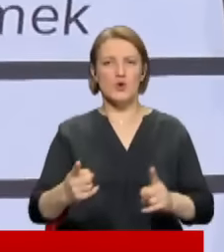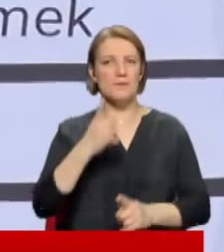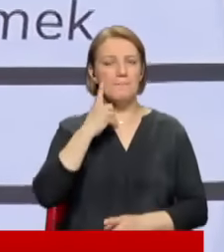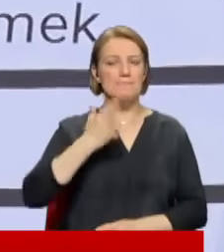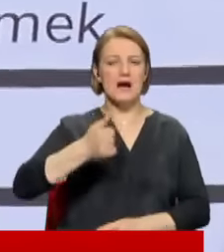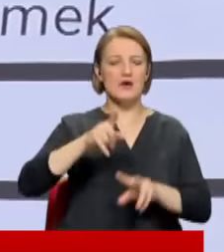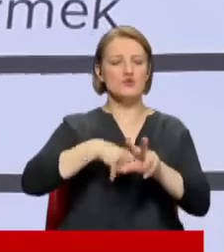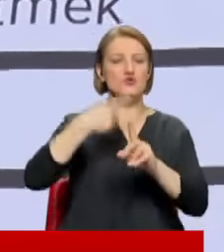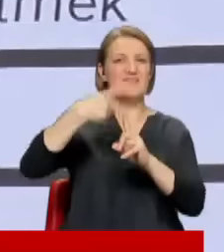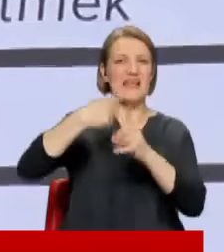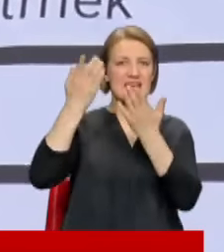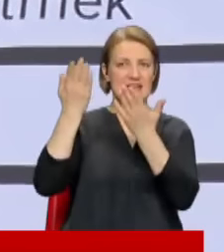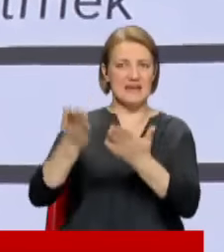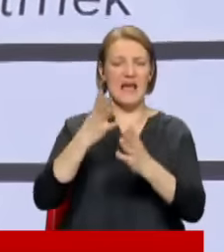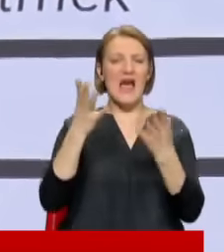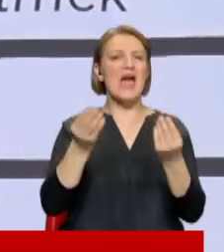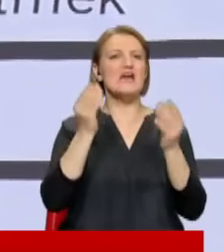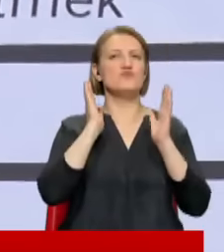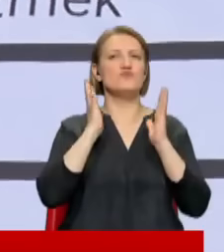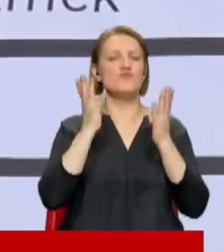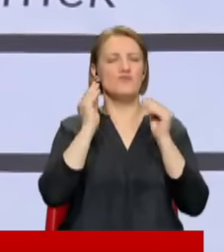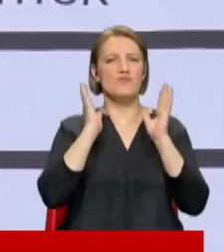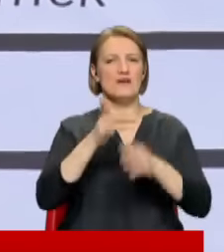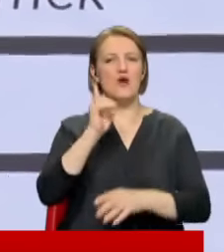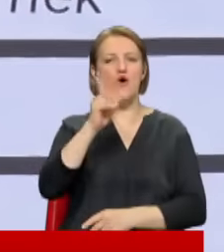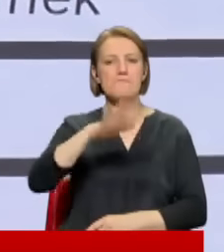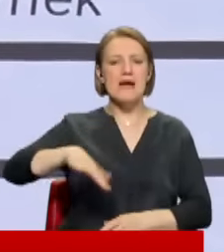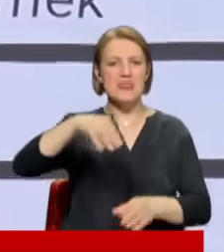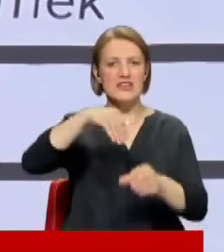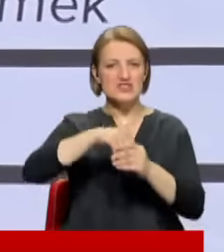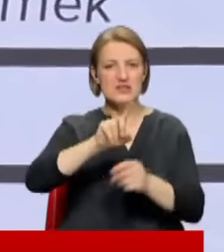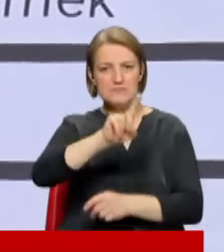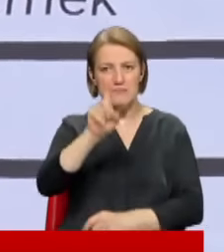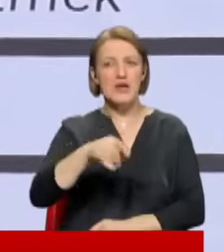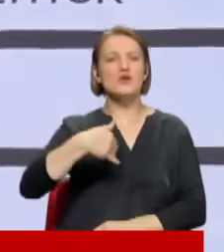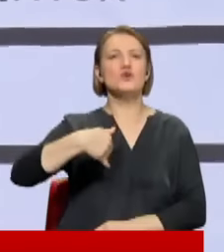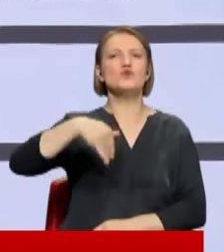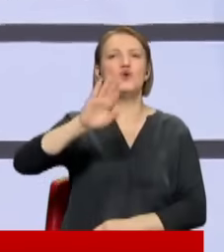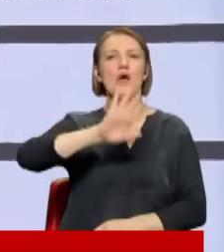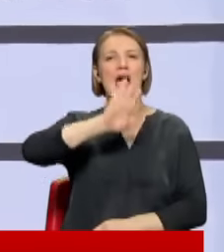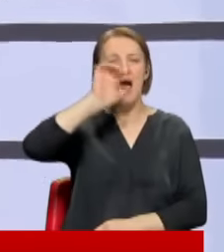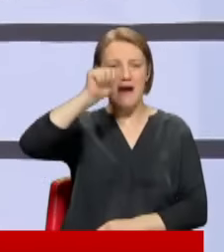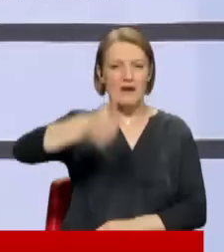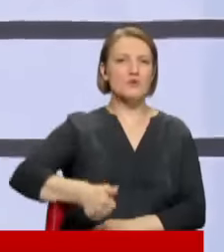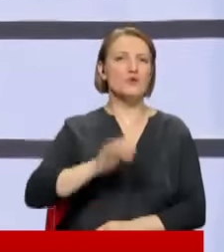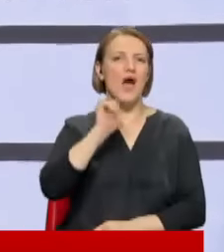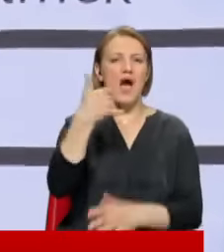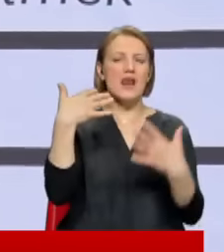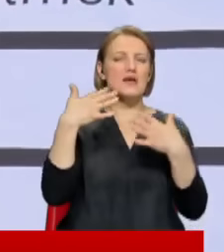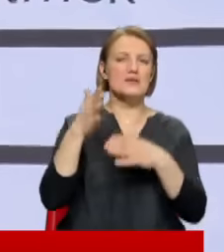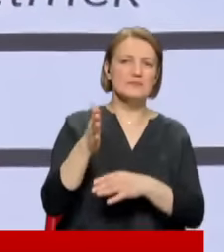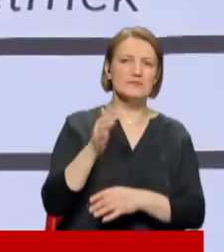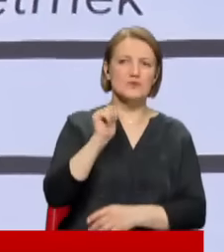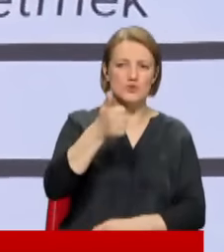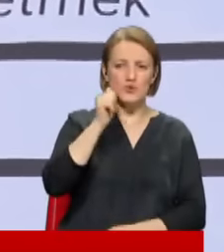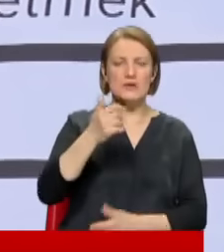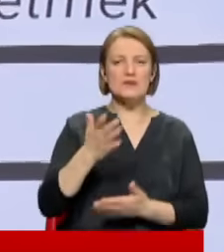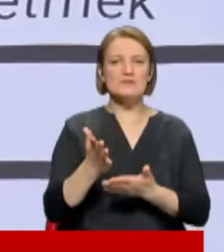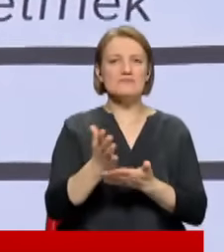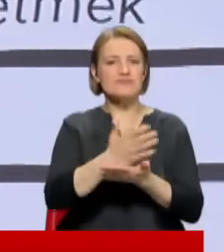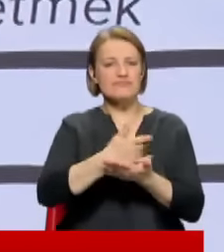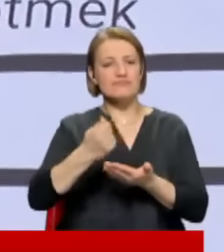Bakan Yusuf Tekin en çok öğretmenler için mi yoksa her gün, her geçen gün